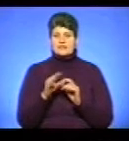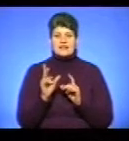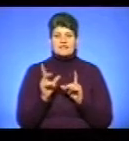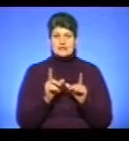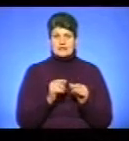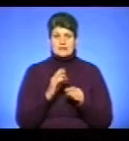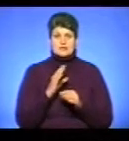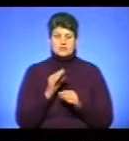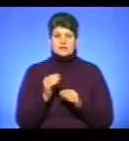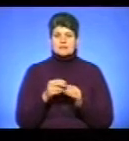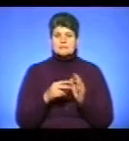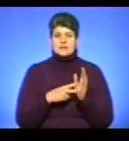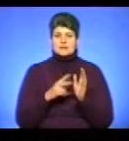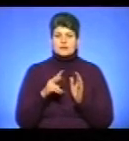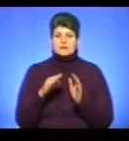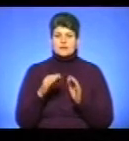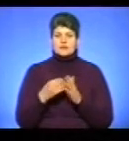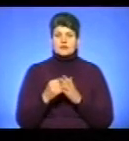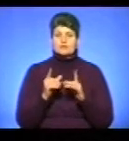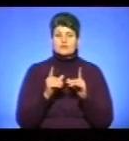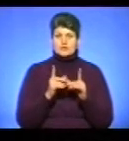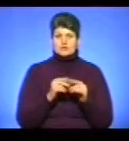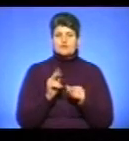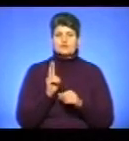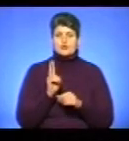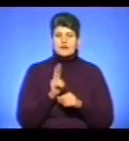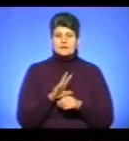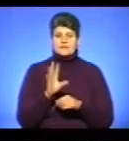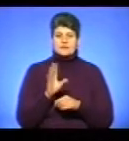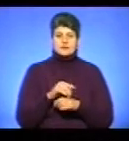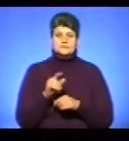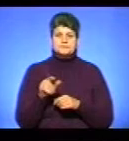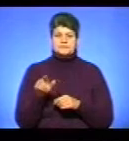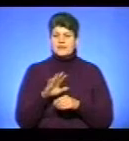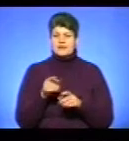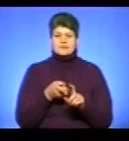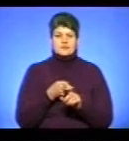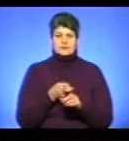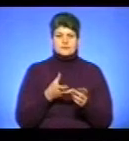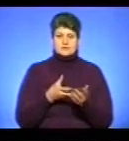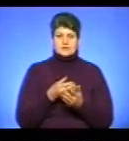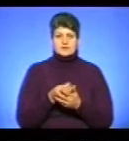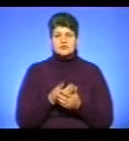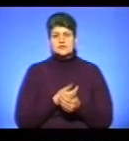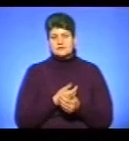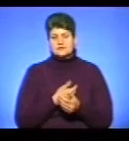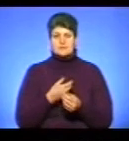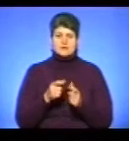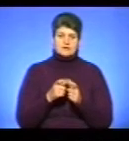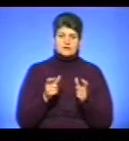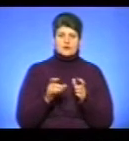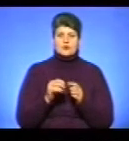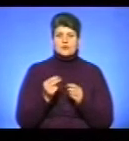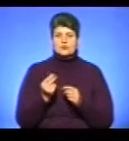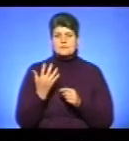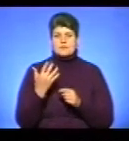17 листопада вартість проїзду у тролейбусах для всіх пасажирів, незалежно від форми розрахунку, готівкою чи карткою, становила